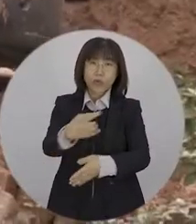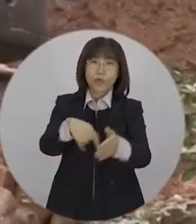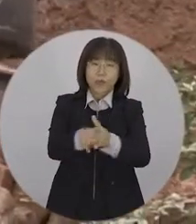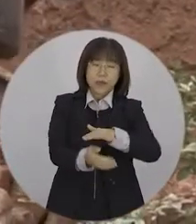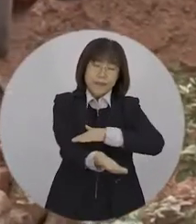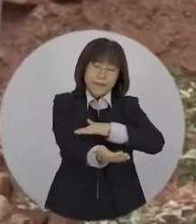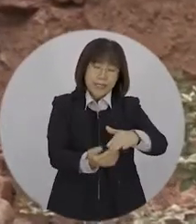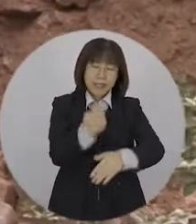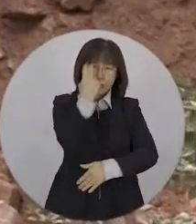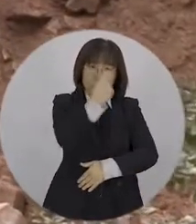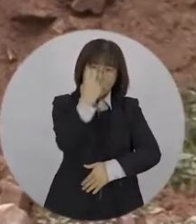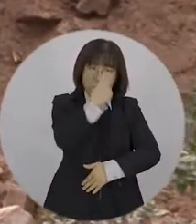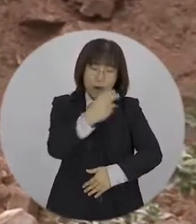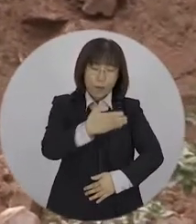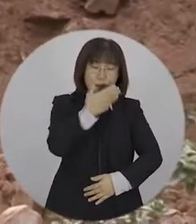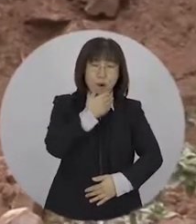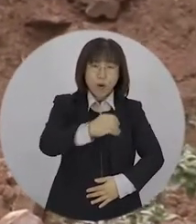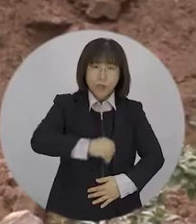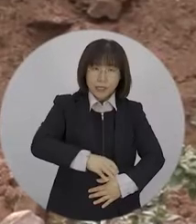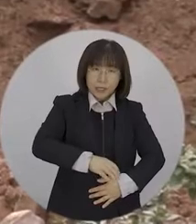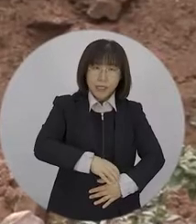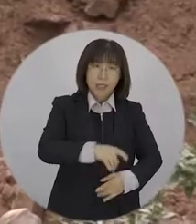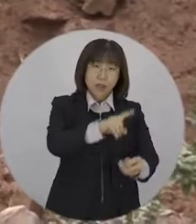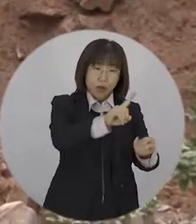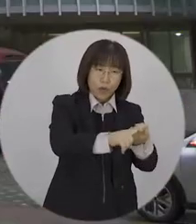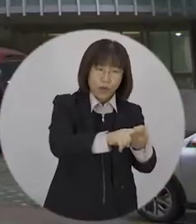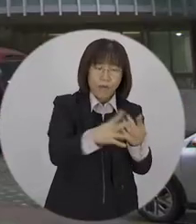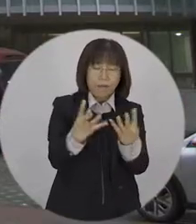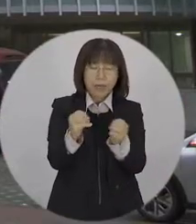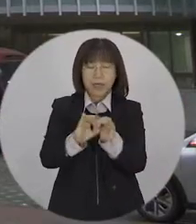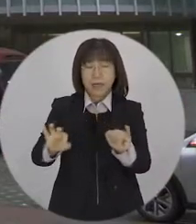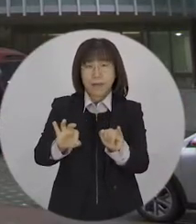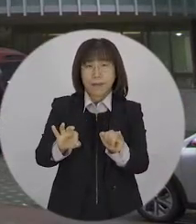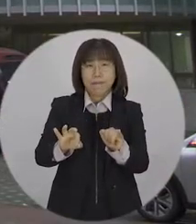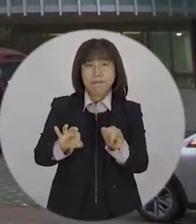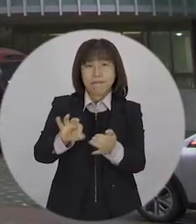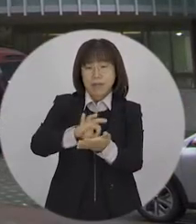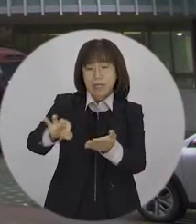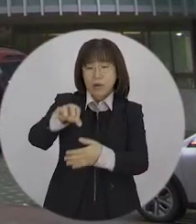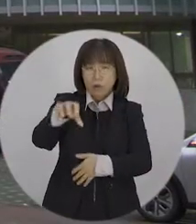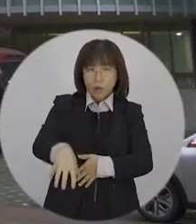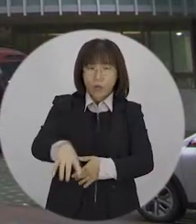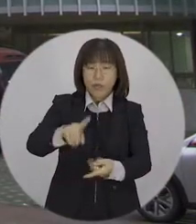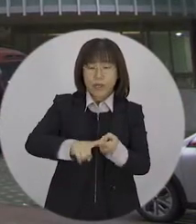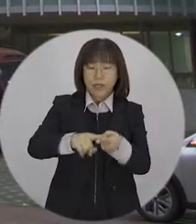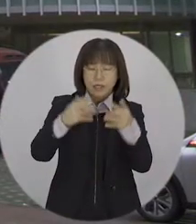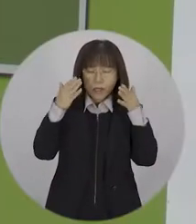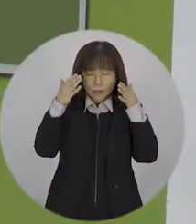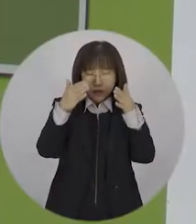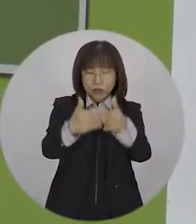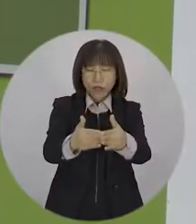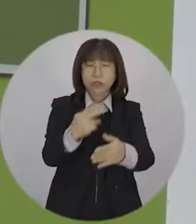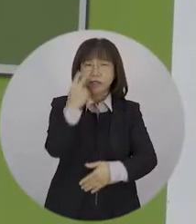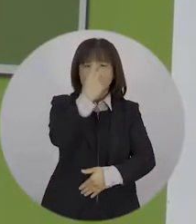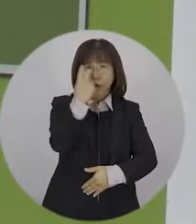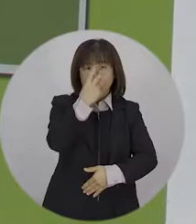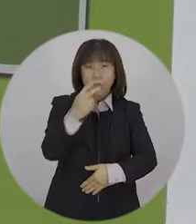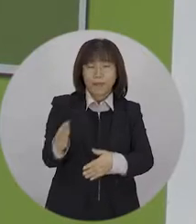사전 점검과 복지시설과 다중이용시설 등에 대한 집중 안전점검을 실시합니다